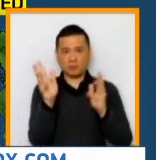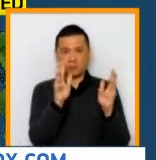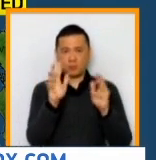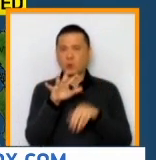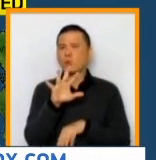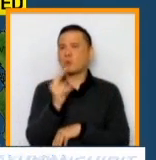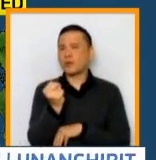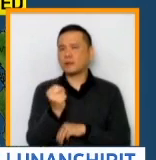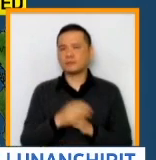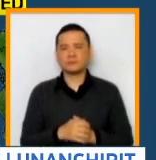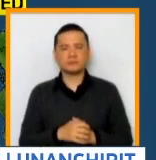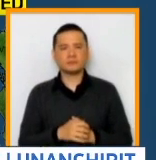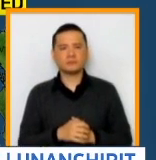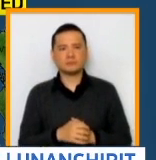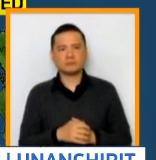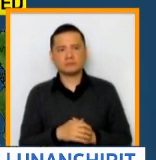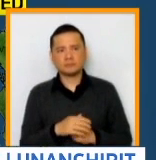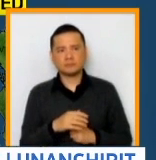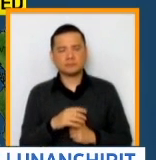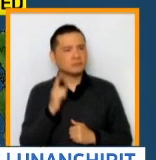Chris?